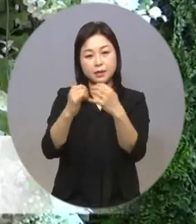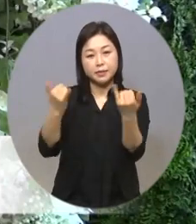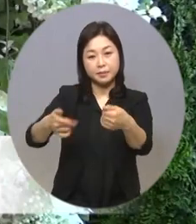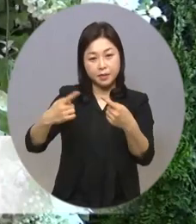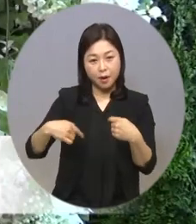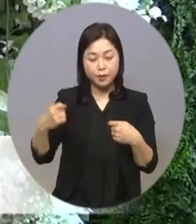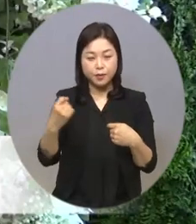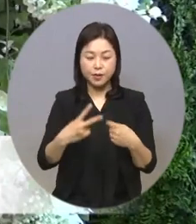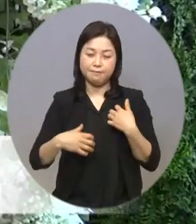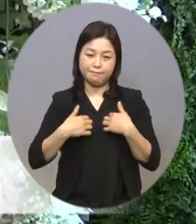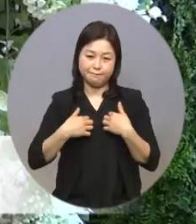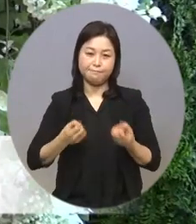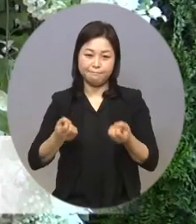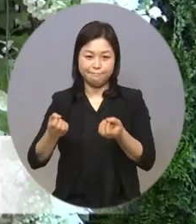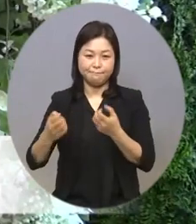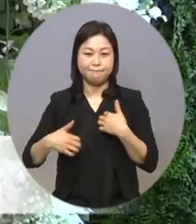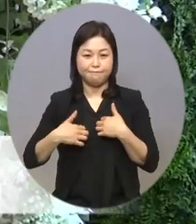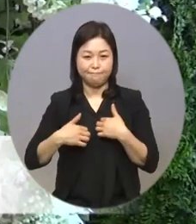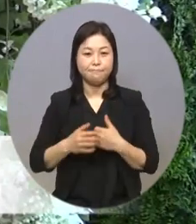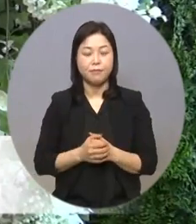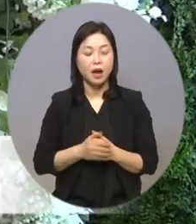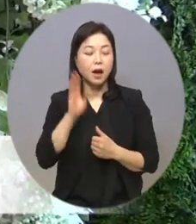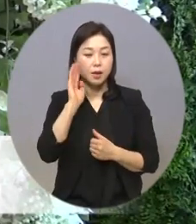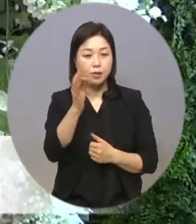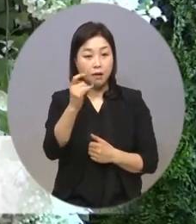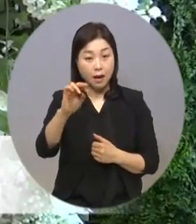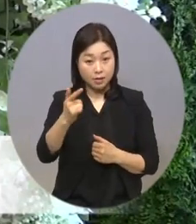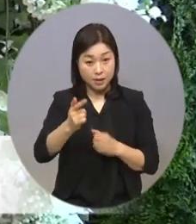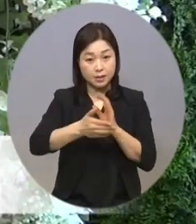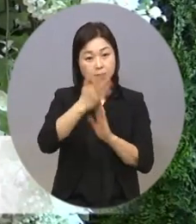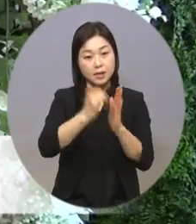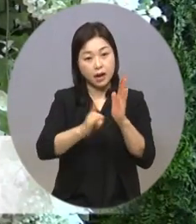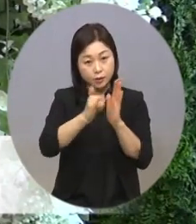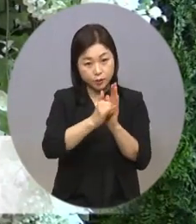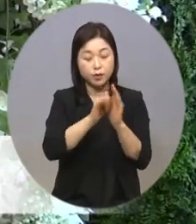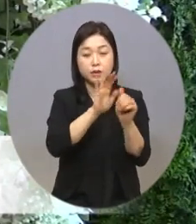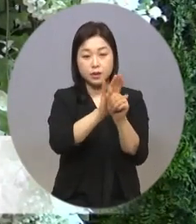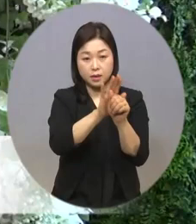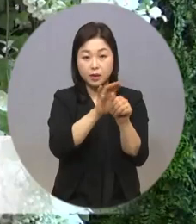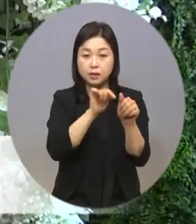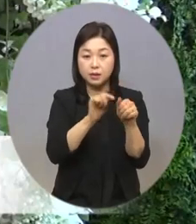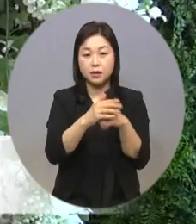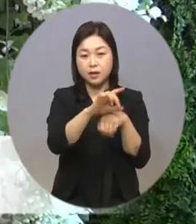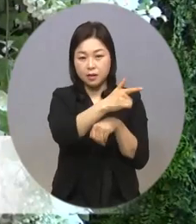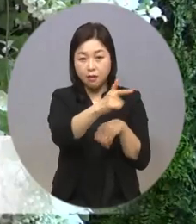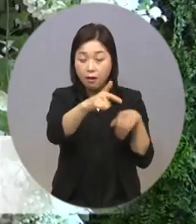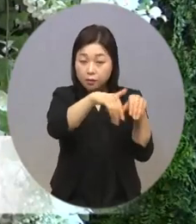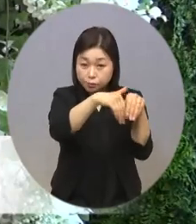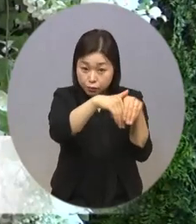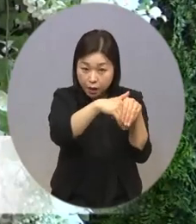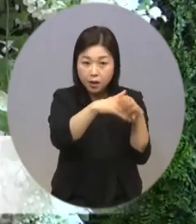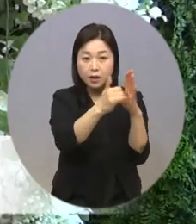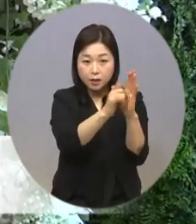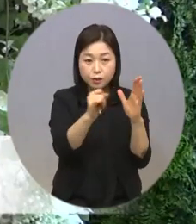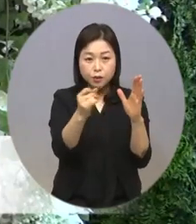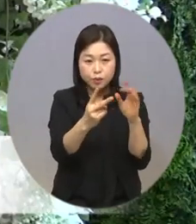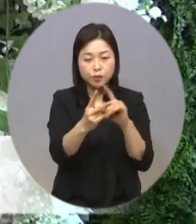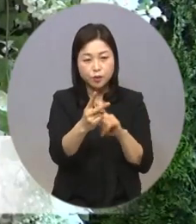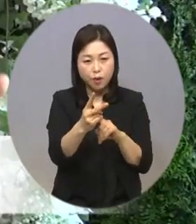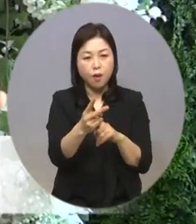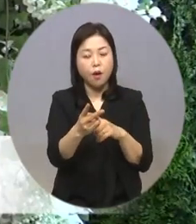굉장히 풍성한 자리였습니다. 앞으로도 아산시 가족센터는 다문화 가족뿐만 아니라 취약계층,